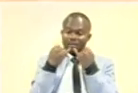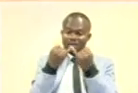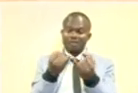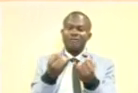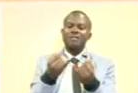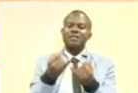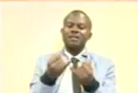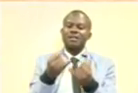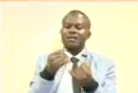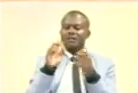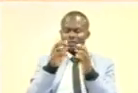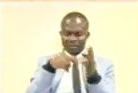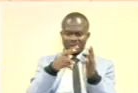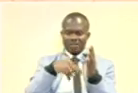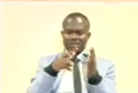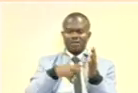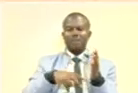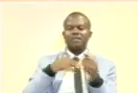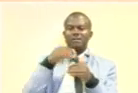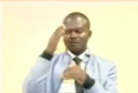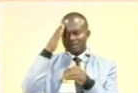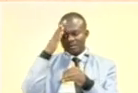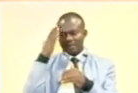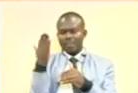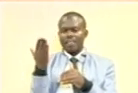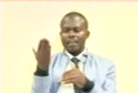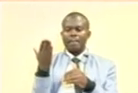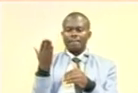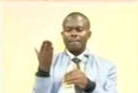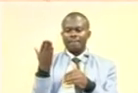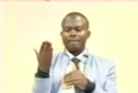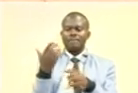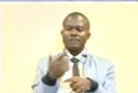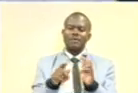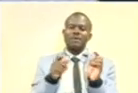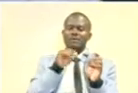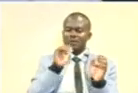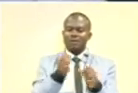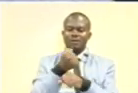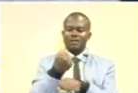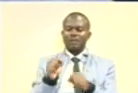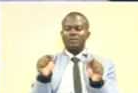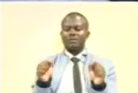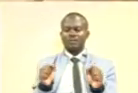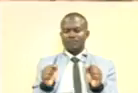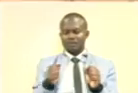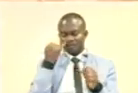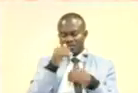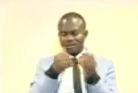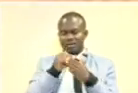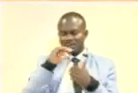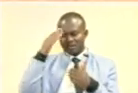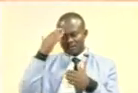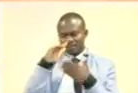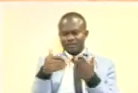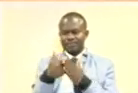akaba yakubwira ati kansomere nkamenye nyine ari ukaba utabishobora kuba utazi gusoma